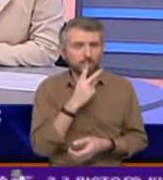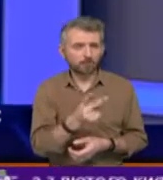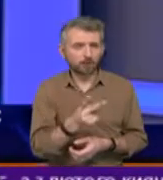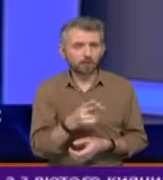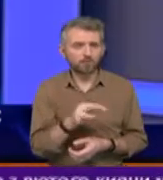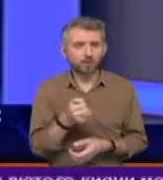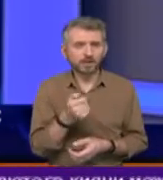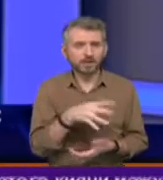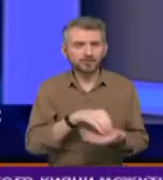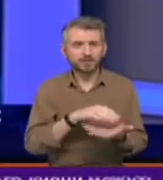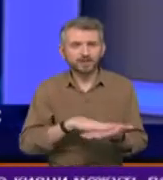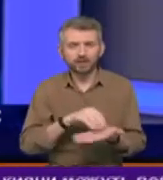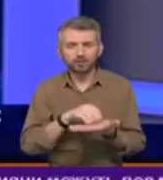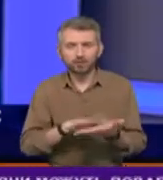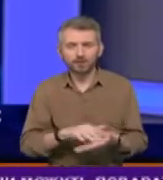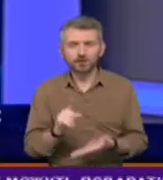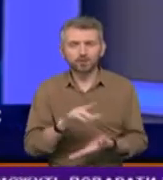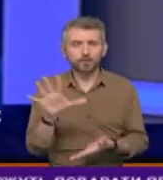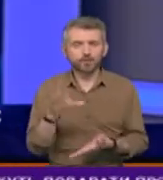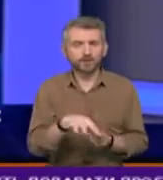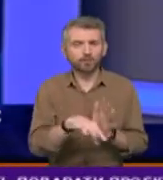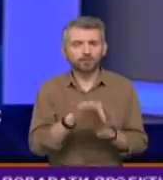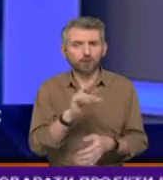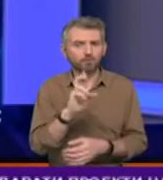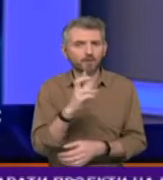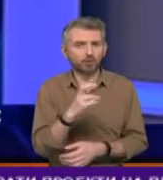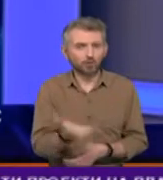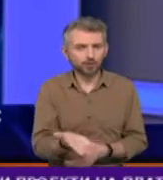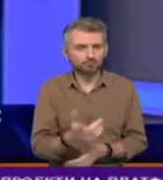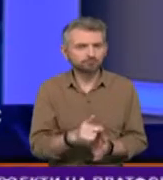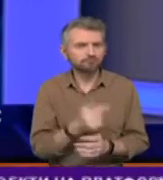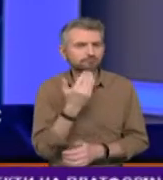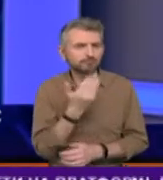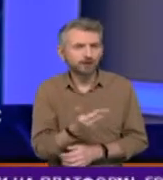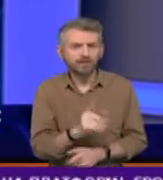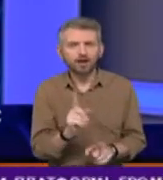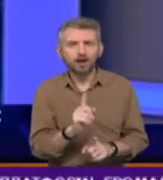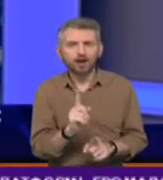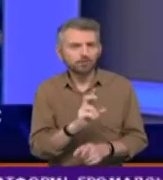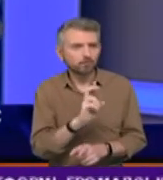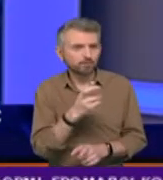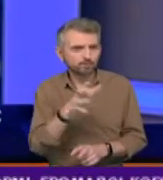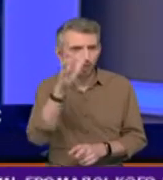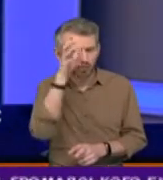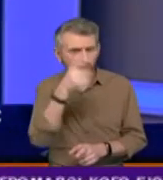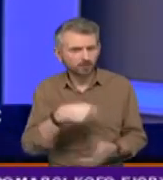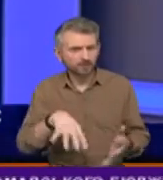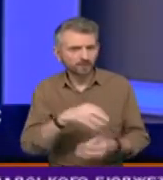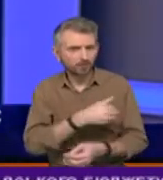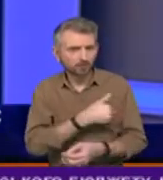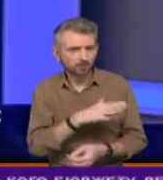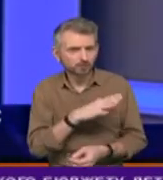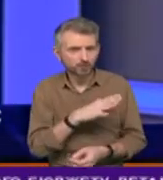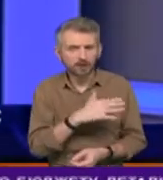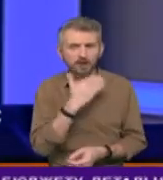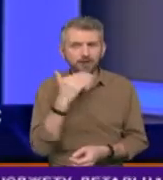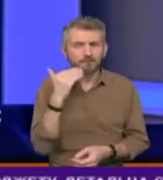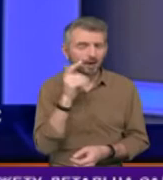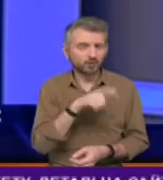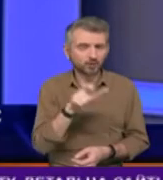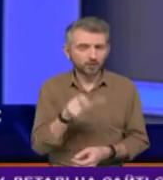іншого боку треба об'єктивно оцінювати знання з українською. І тоді буде виникати питання, да, якщо ми там констатуємо факт,